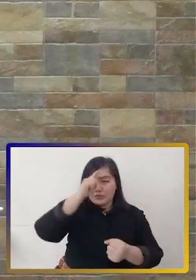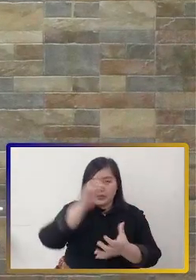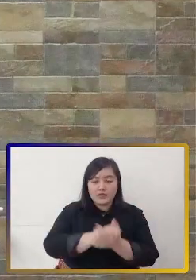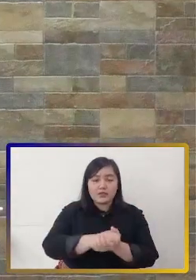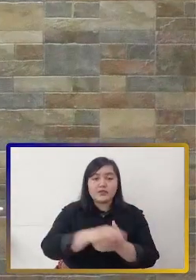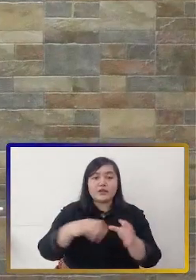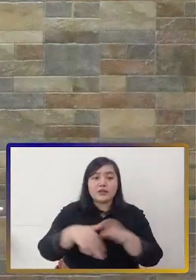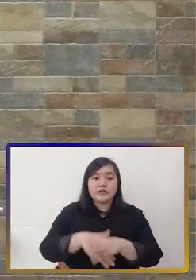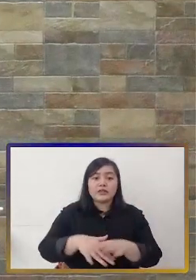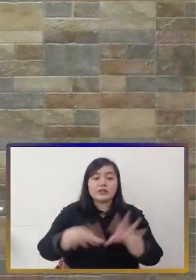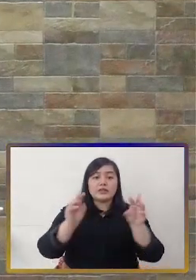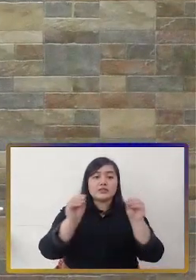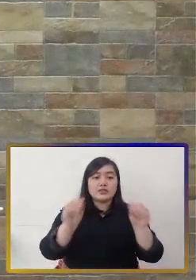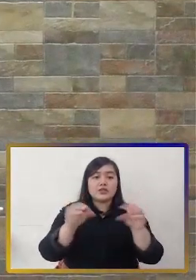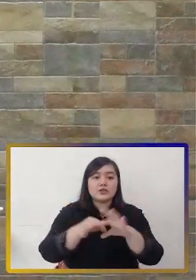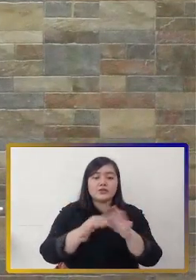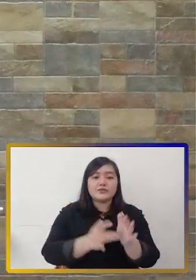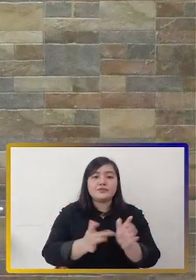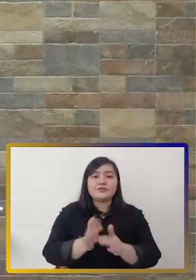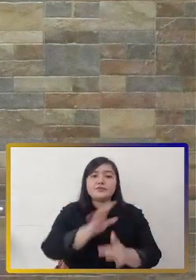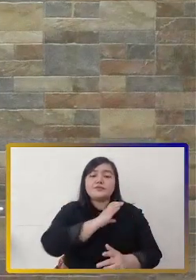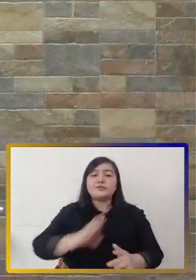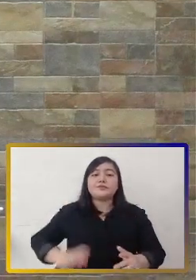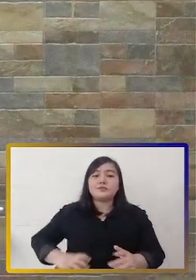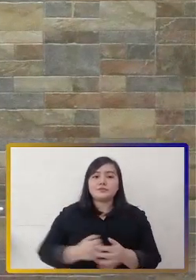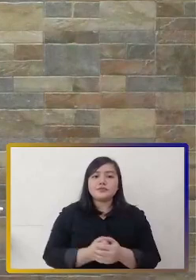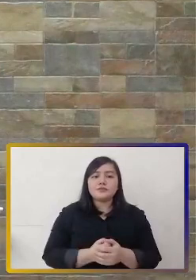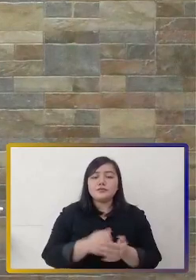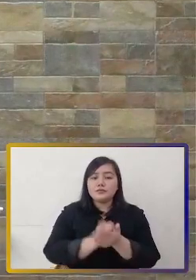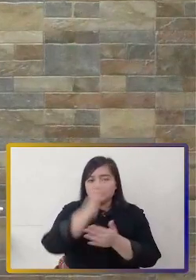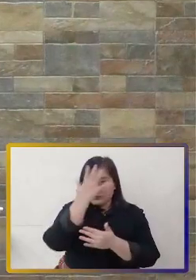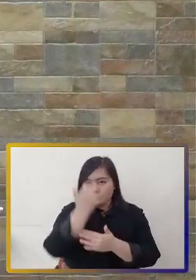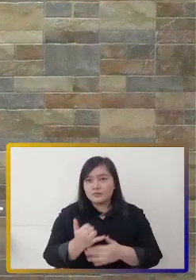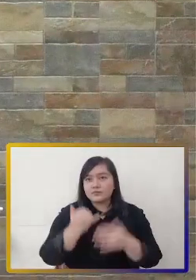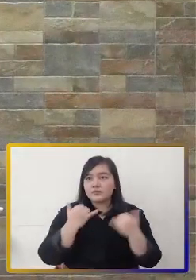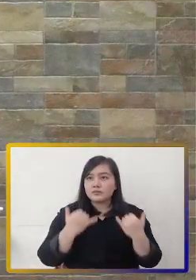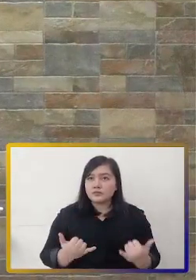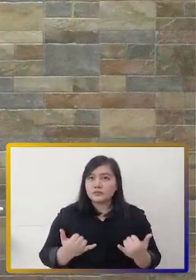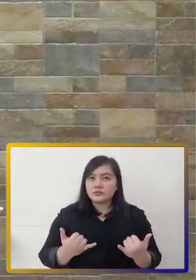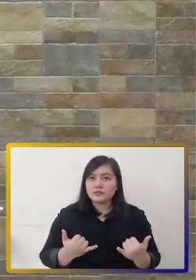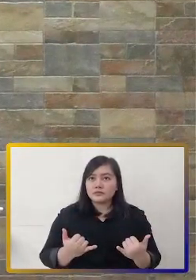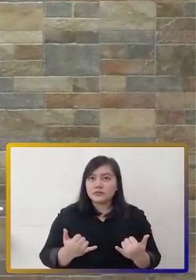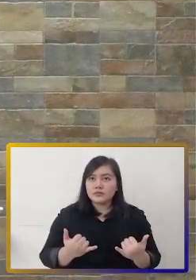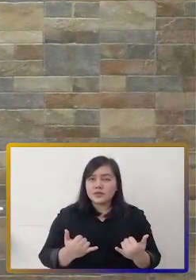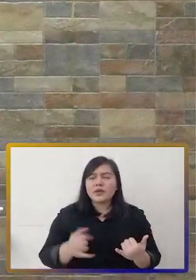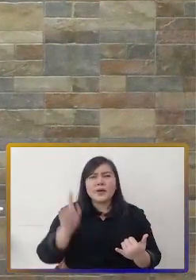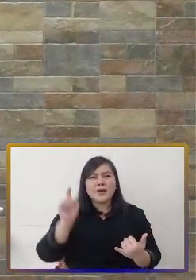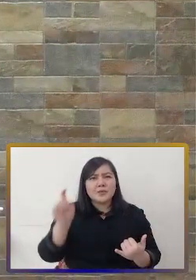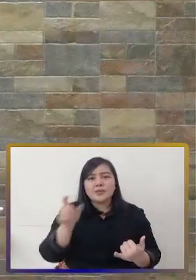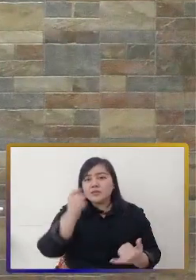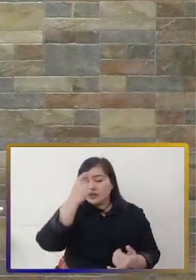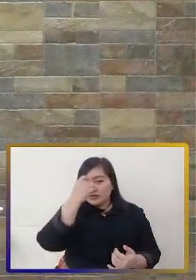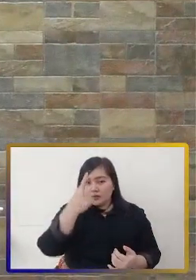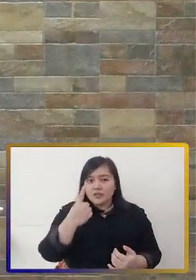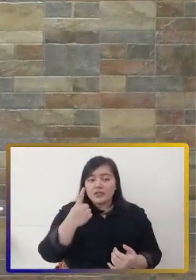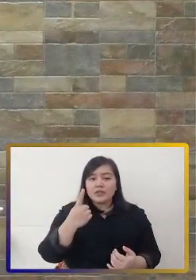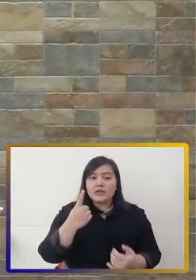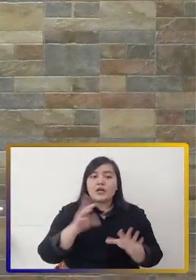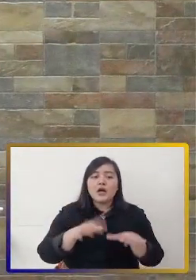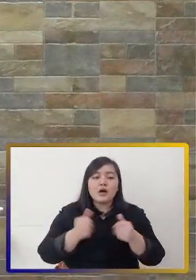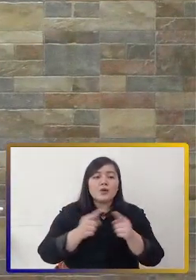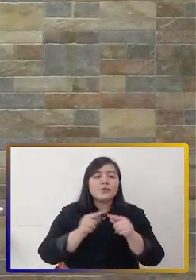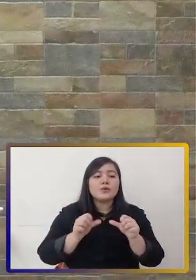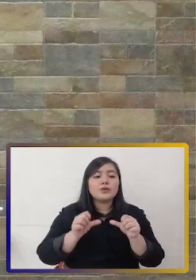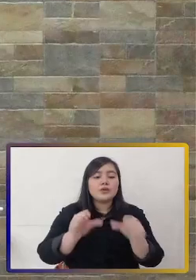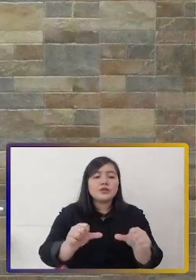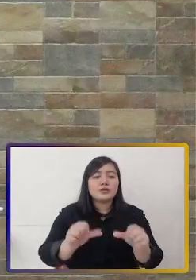the issue here ay yung pagpapatuloy noong katuruan ng Panginoong Hesukristo. And of course, brethren,